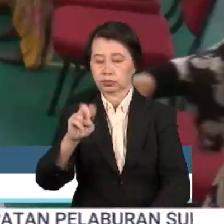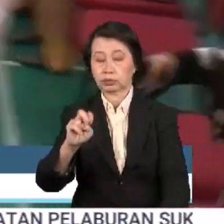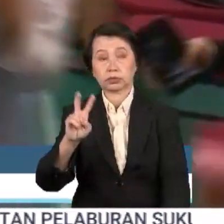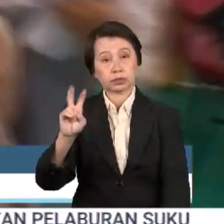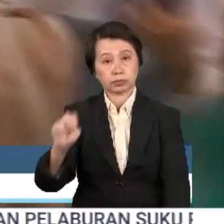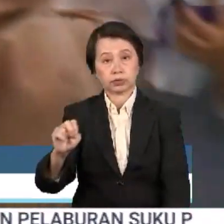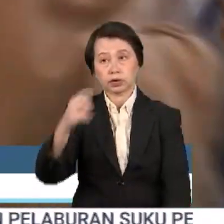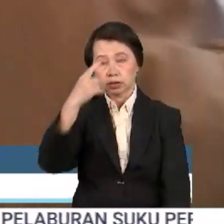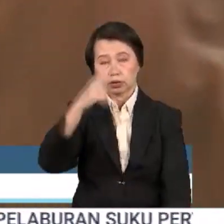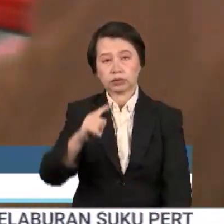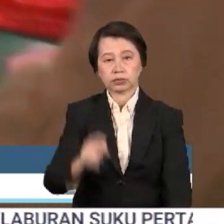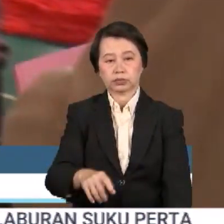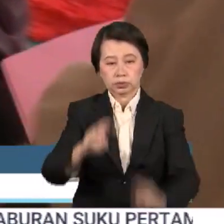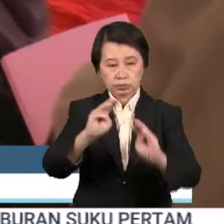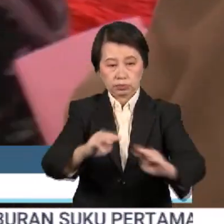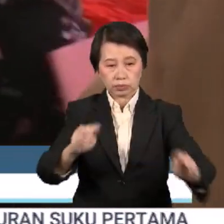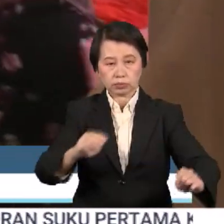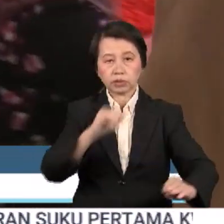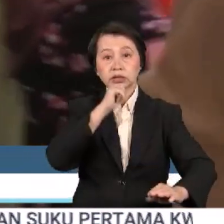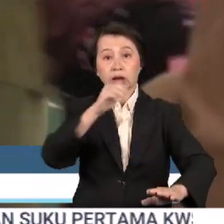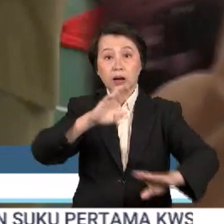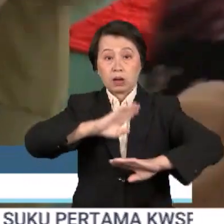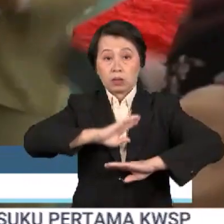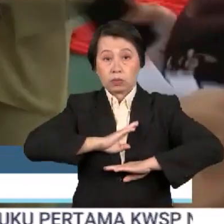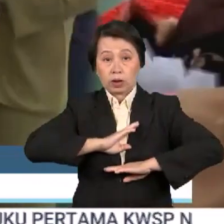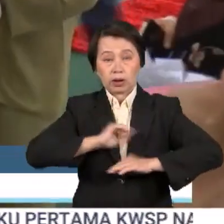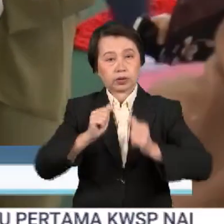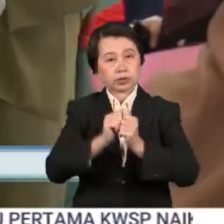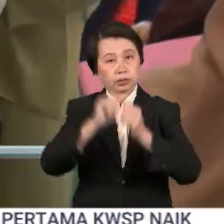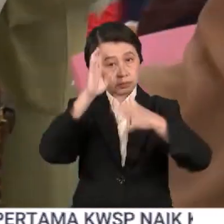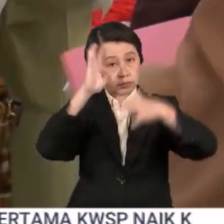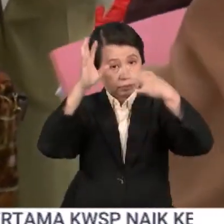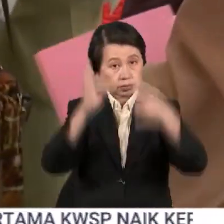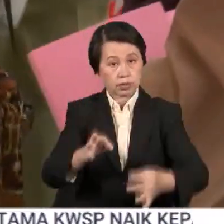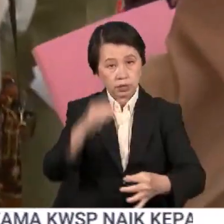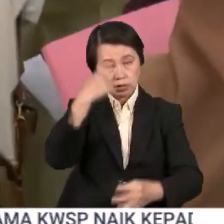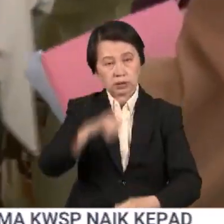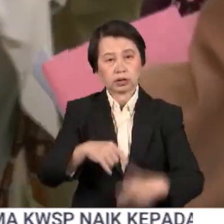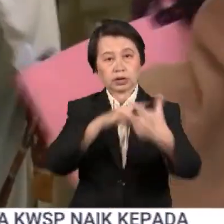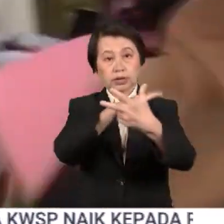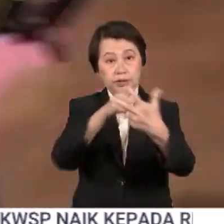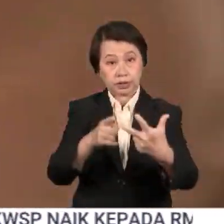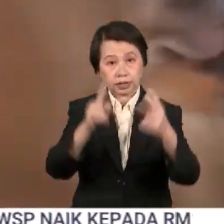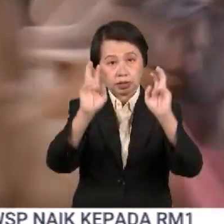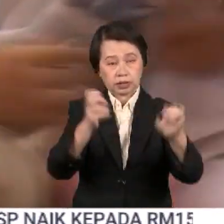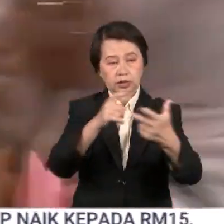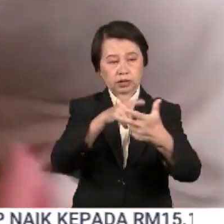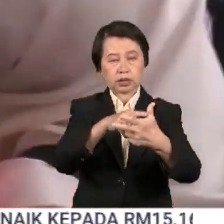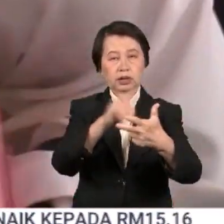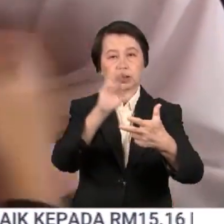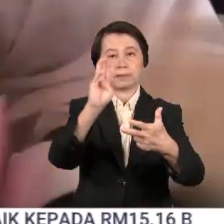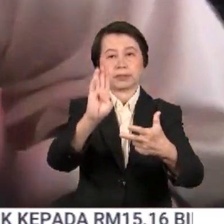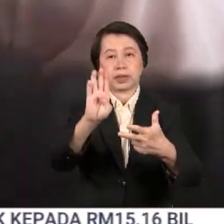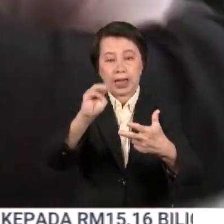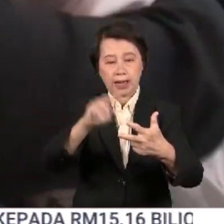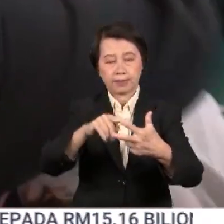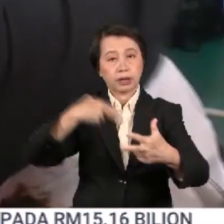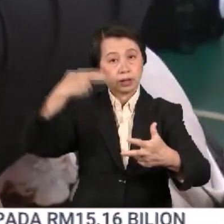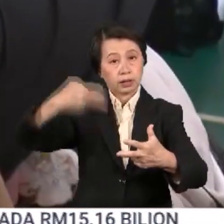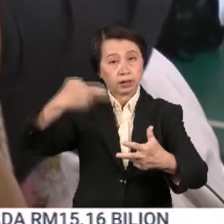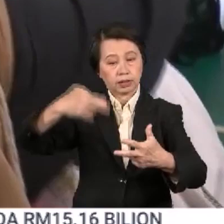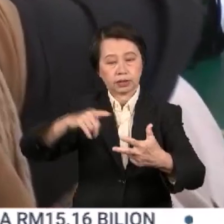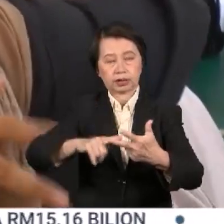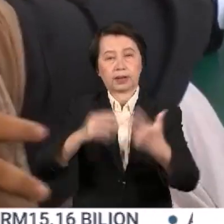bagi calon yang tidak berpuasa hati dengan keputusan bagi tiga subjek yaitu bahasa Melayu sejarah